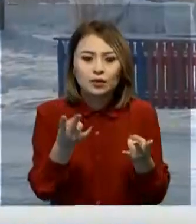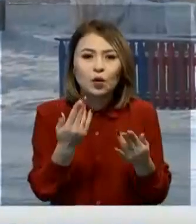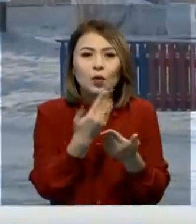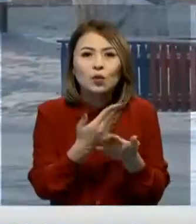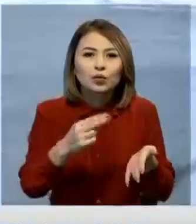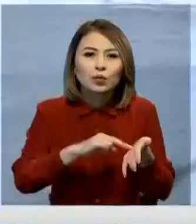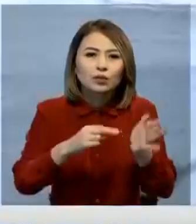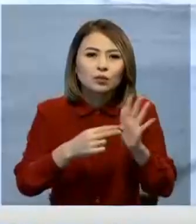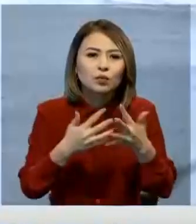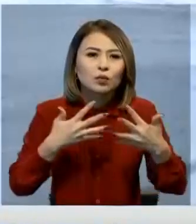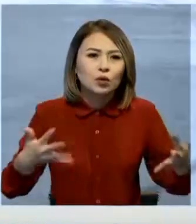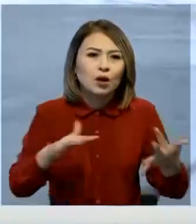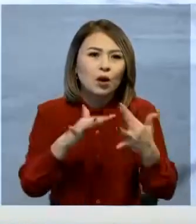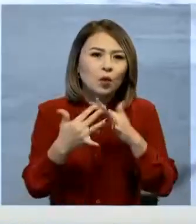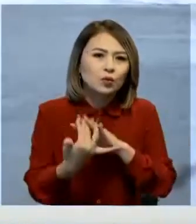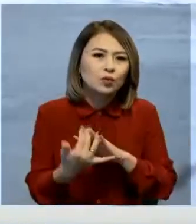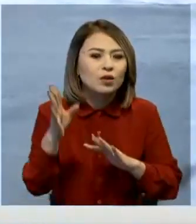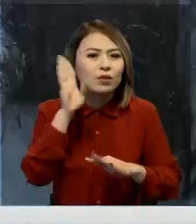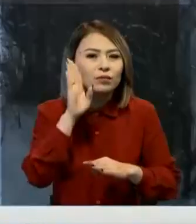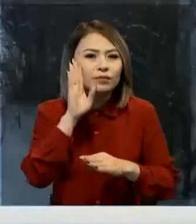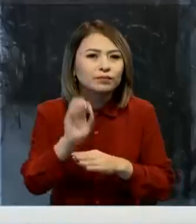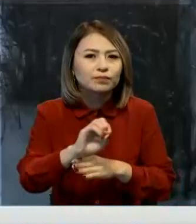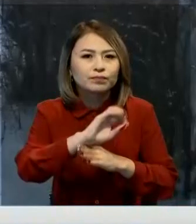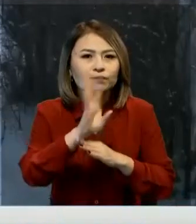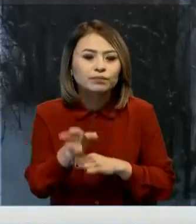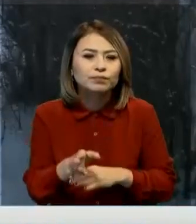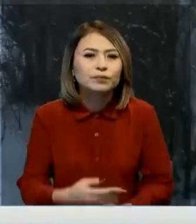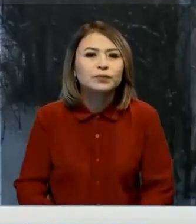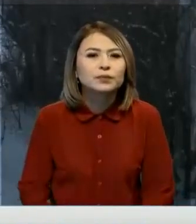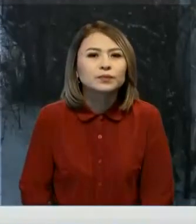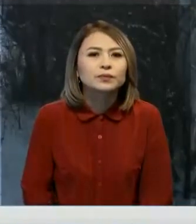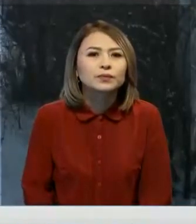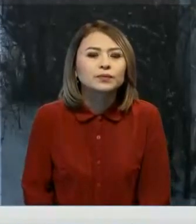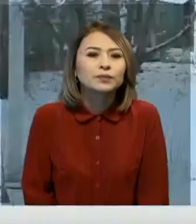қаралып отыр. Оның басым бөлігі ауылдарда ауыз сумен қамтуға